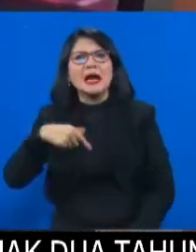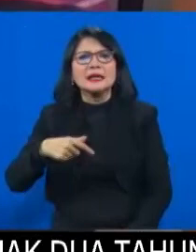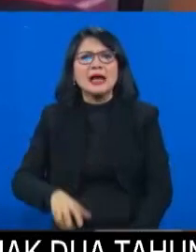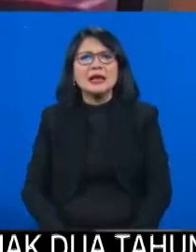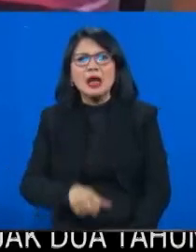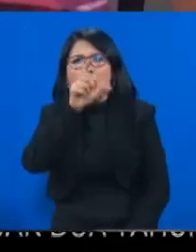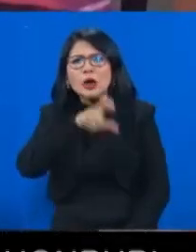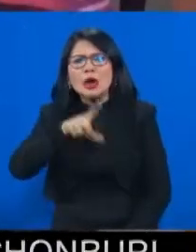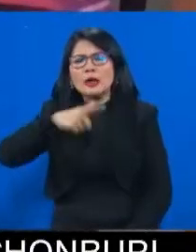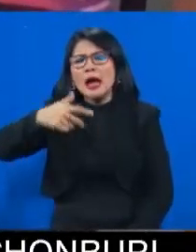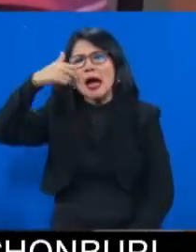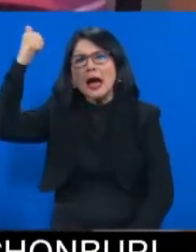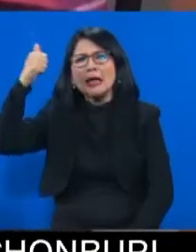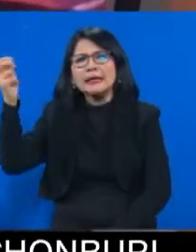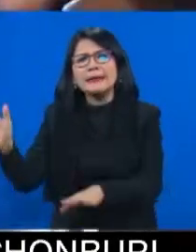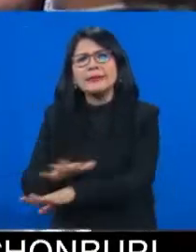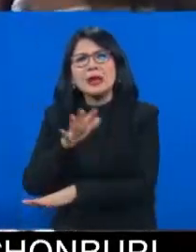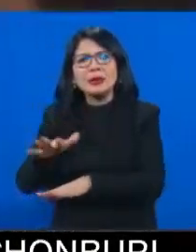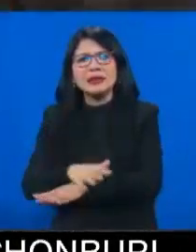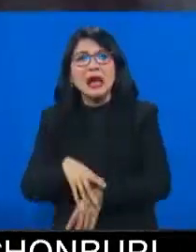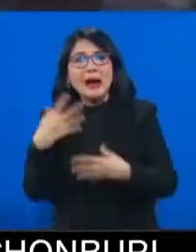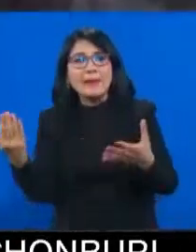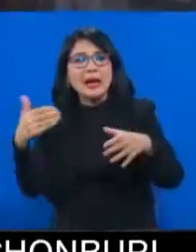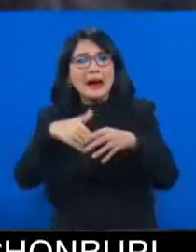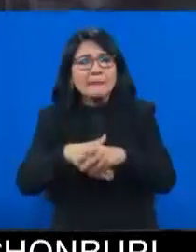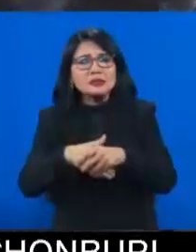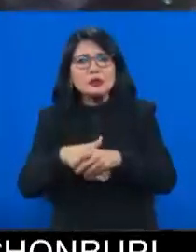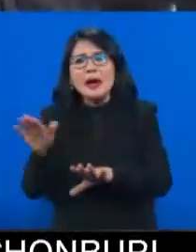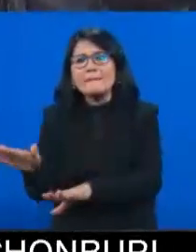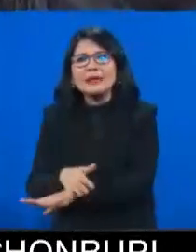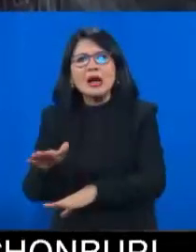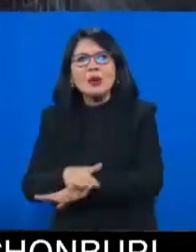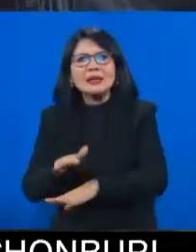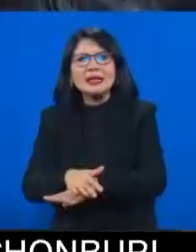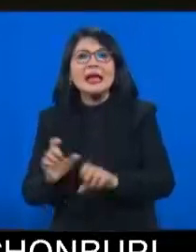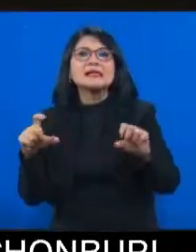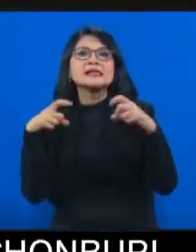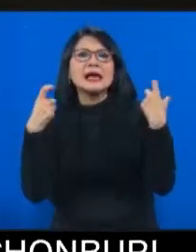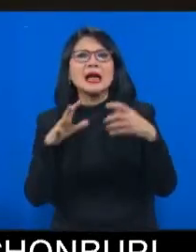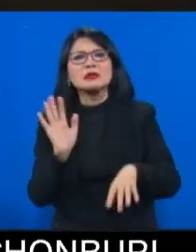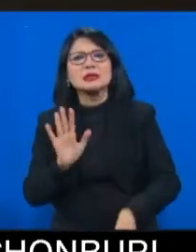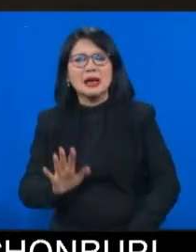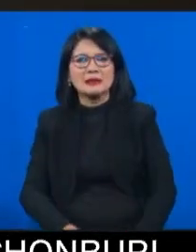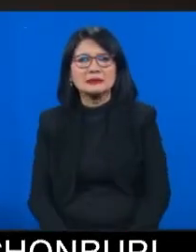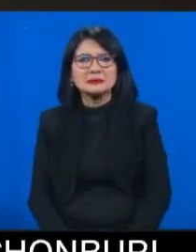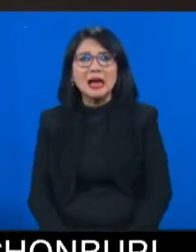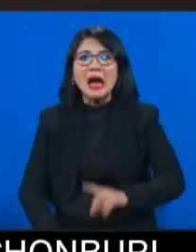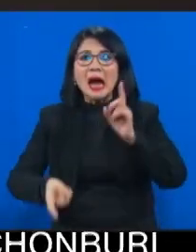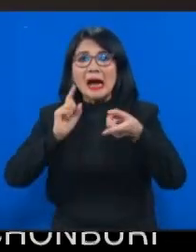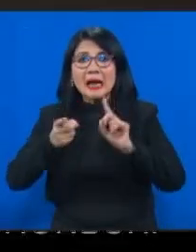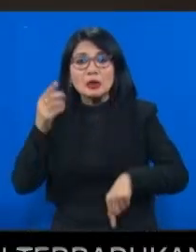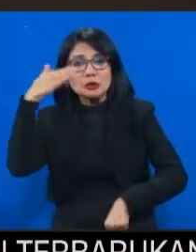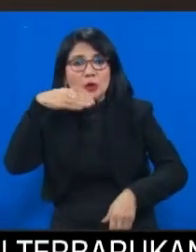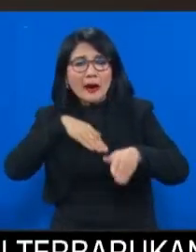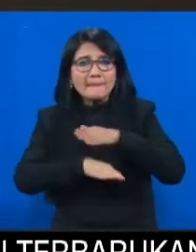Budaya untuk memastikan gua tersebut masuk dalam kategori cagar budaya, bersejarah atau tidak. Jika nantinya gua tersebut masuk